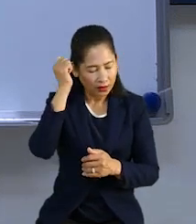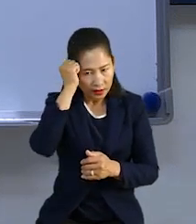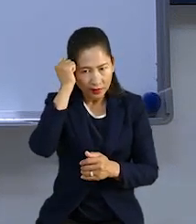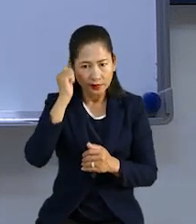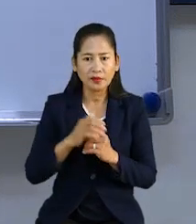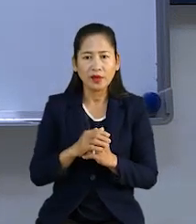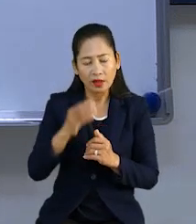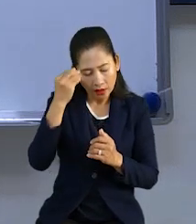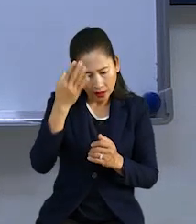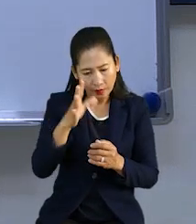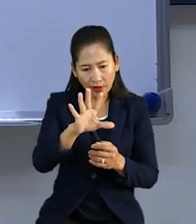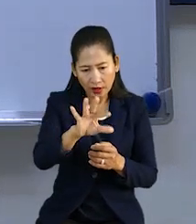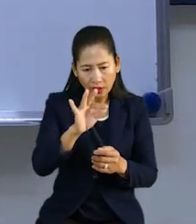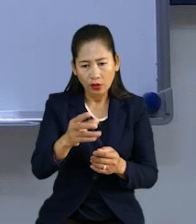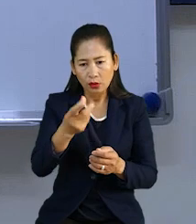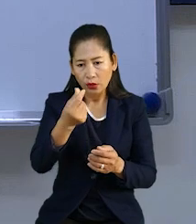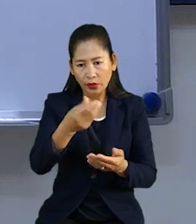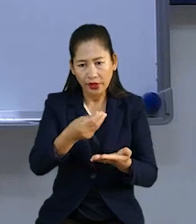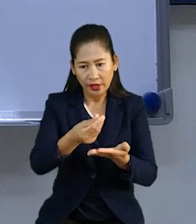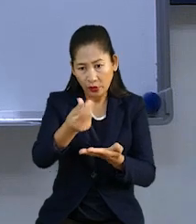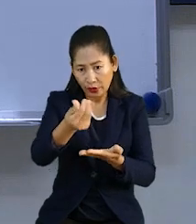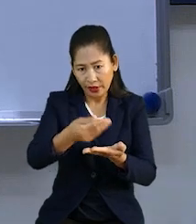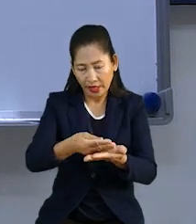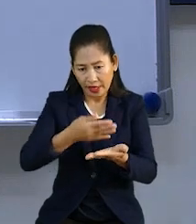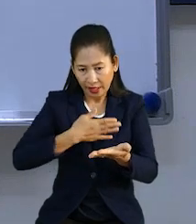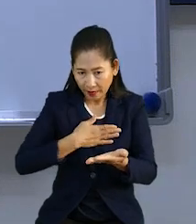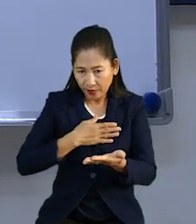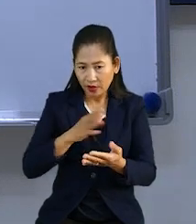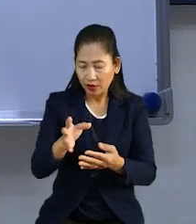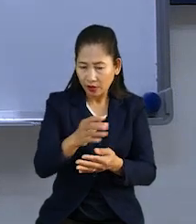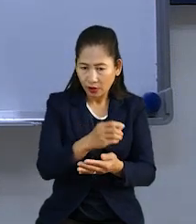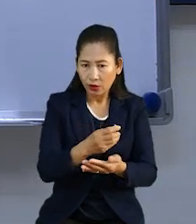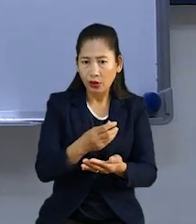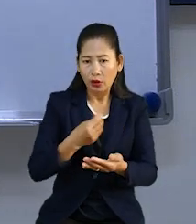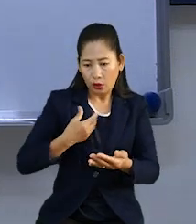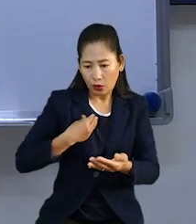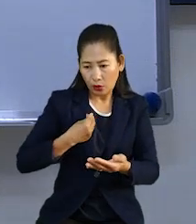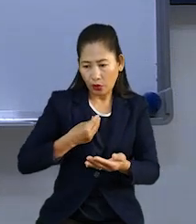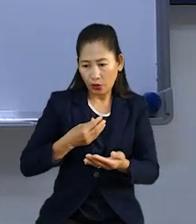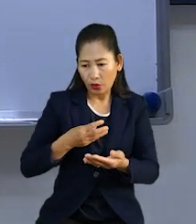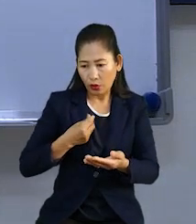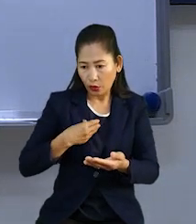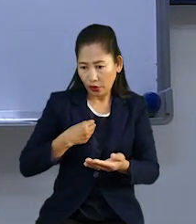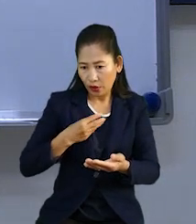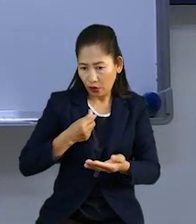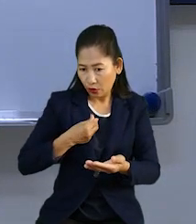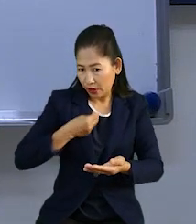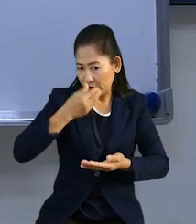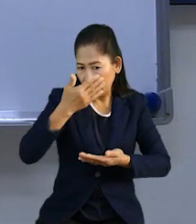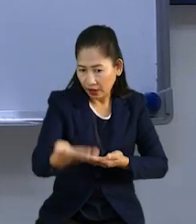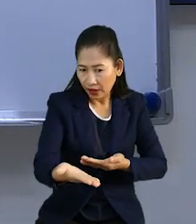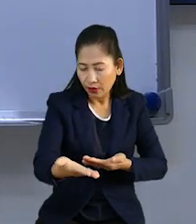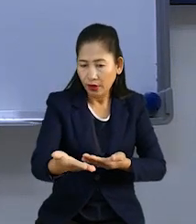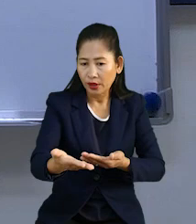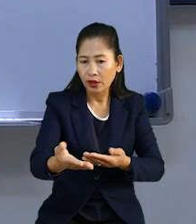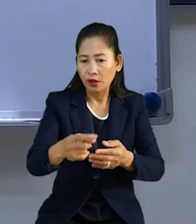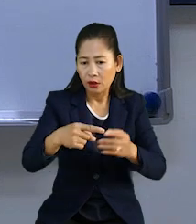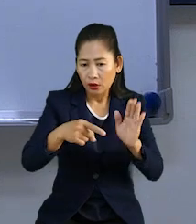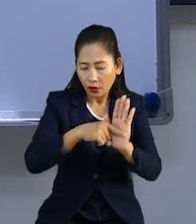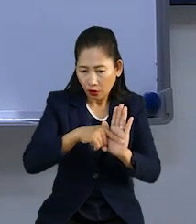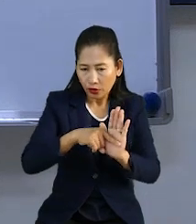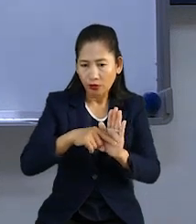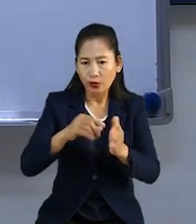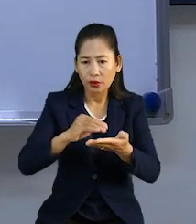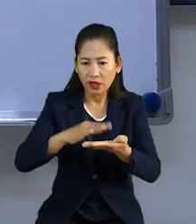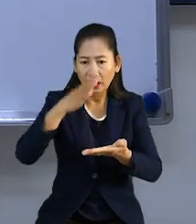chăm á, đám bay rột, bạ áp, cứ con trời dột, bạ tổ túl rư cổ bạ đầy dương hồi ôi tờ nẹ lụa, đọ chung mùi